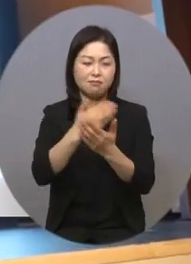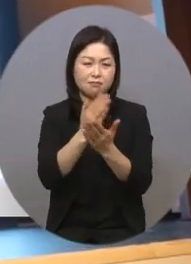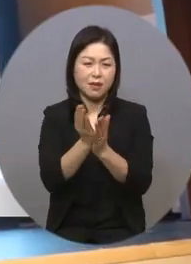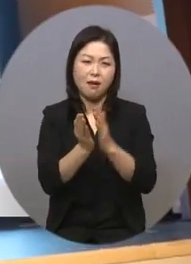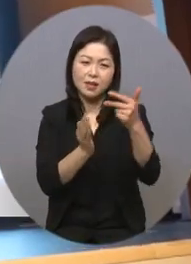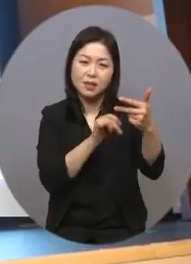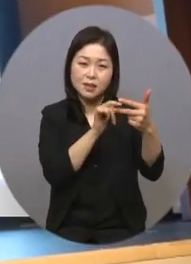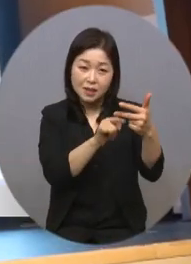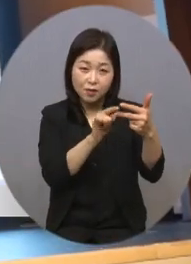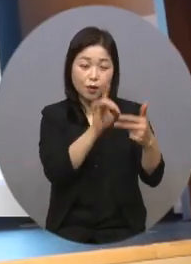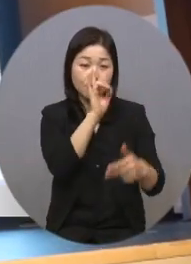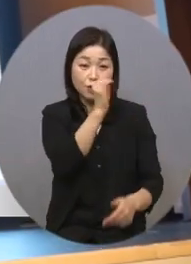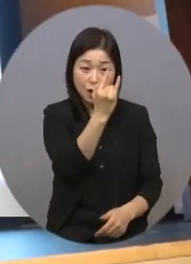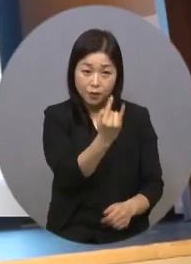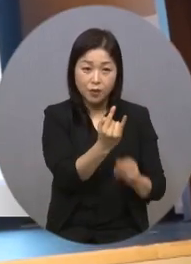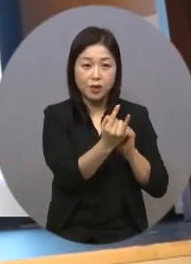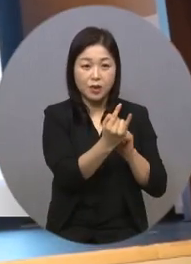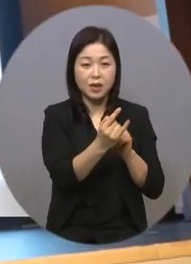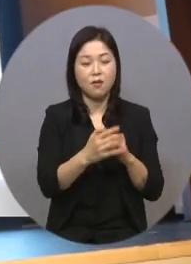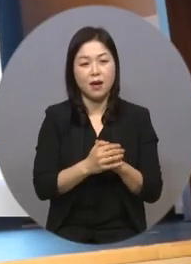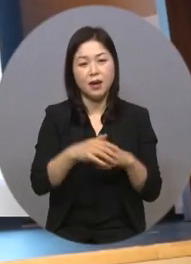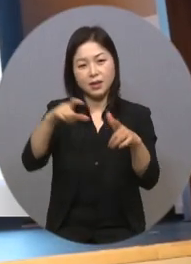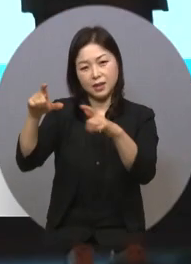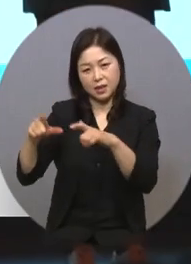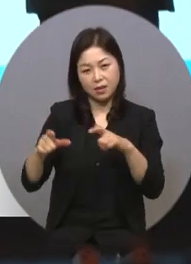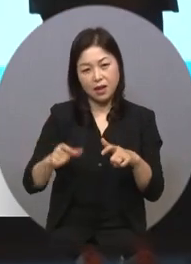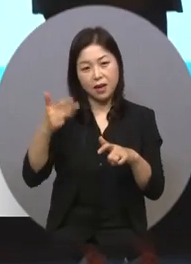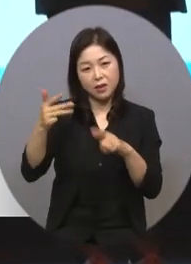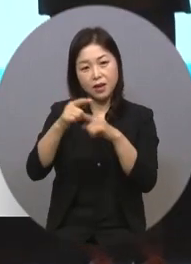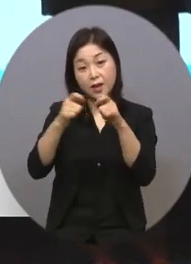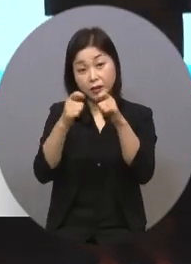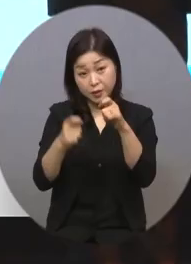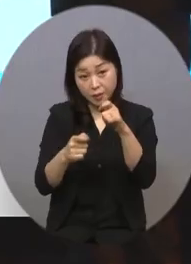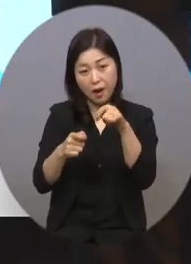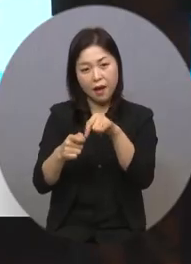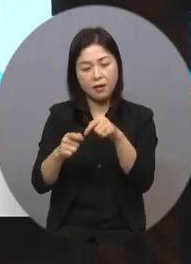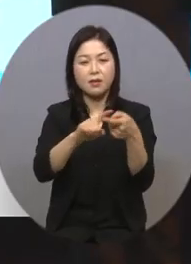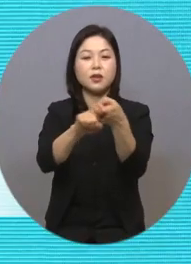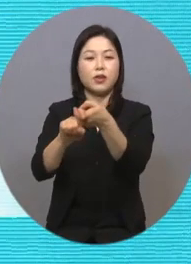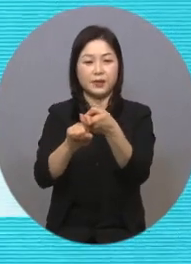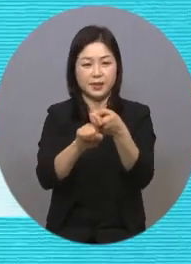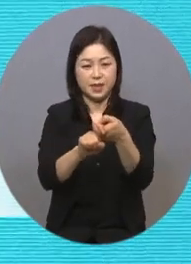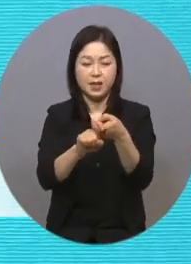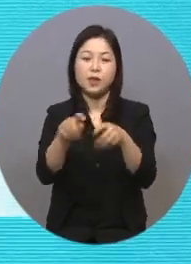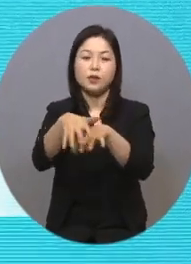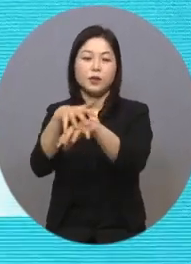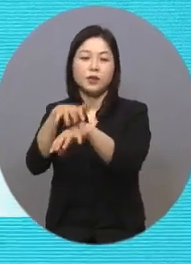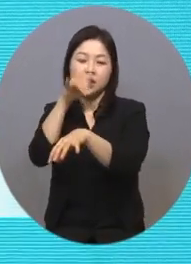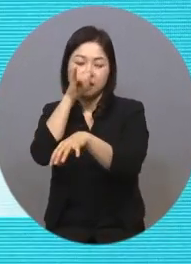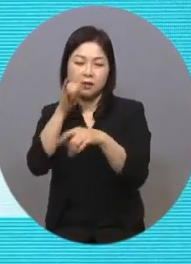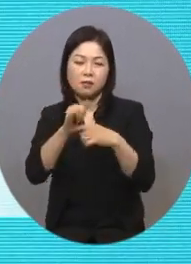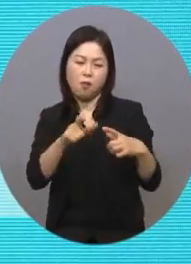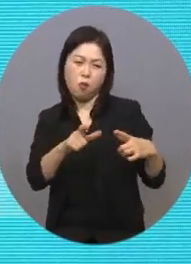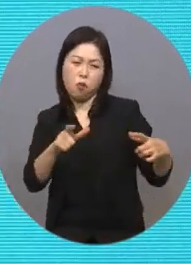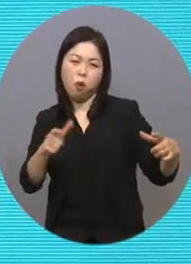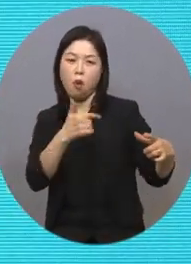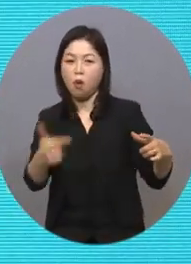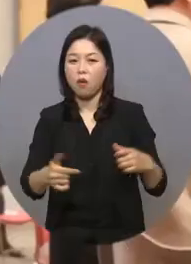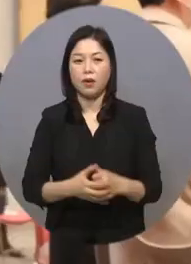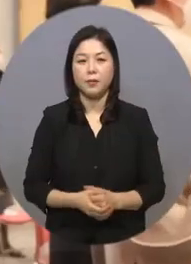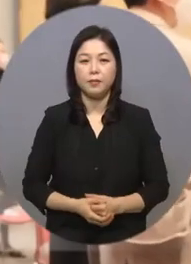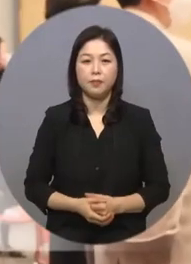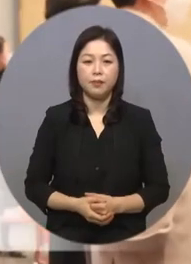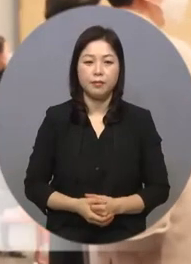포함하는 중앙회와 각 지역 8개 지회의 전국연합체로 구성되어 그 규모를 짐작할 수